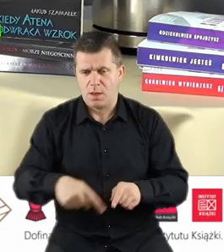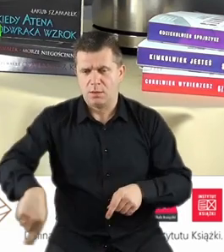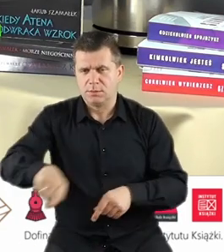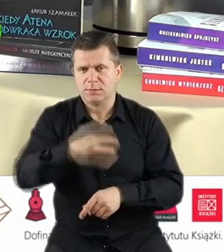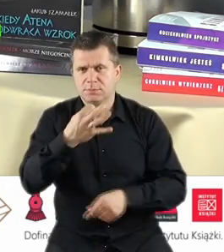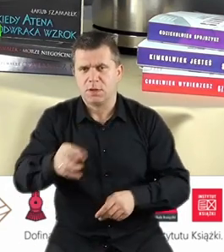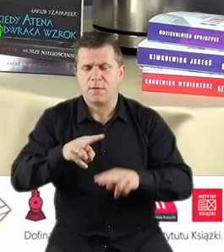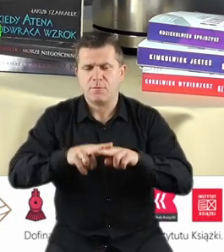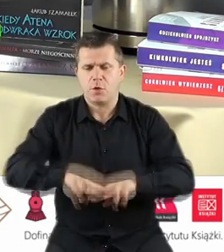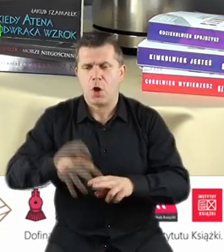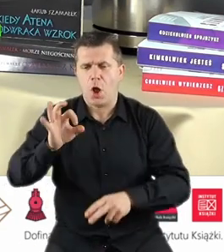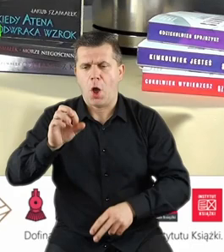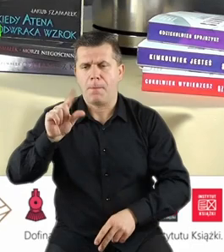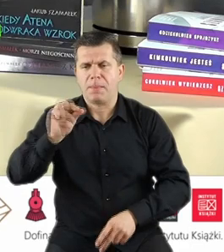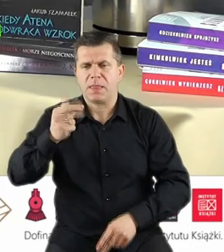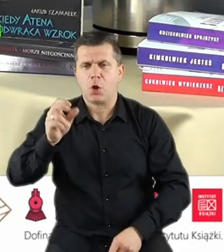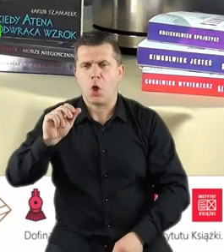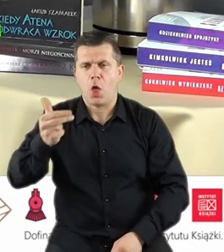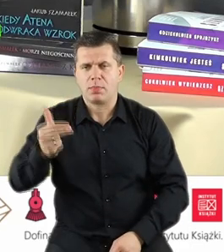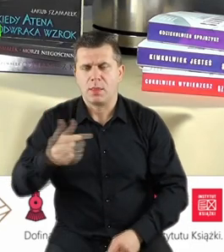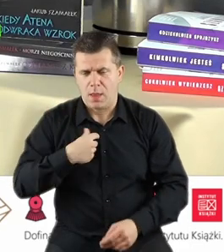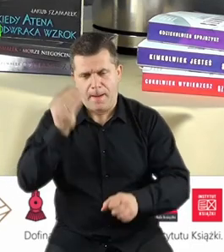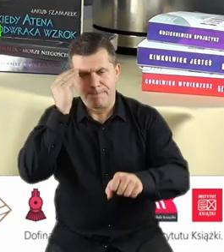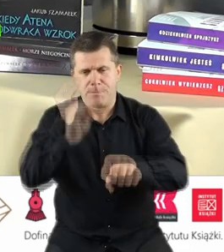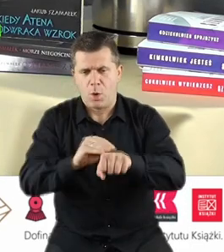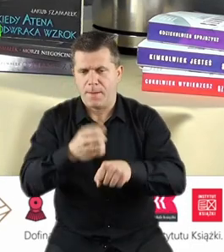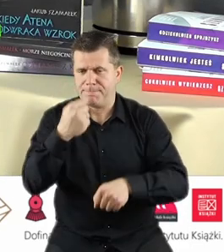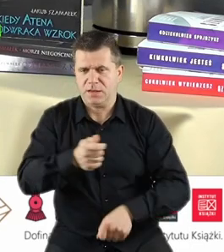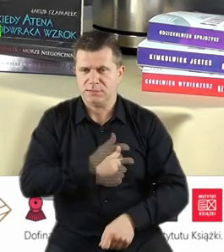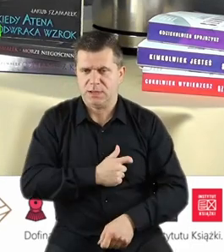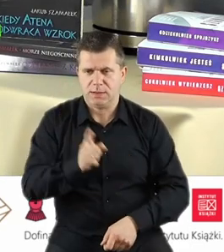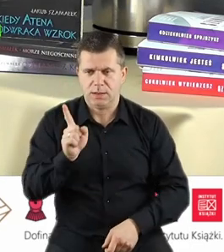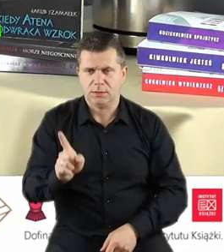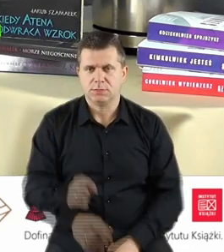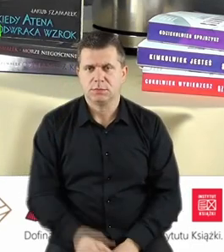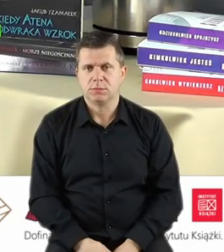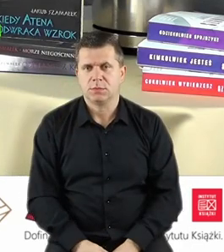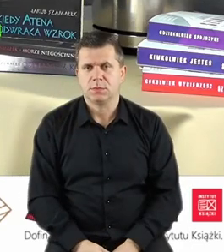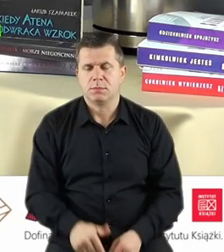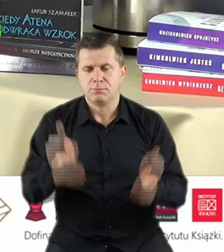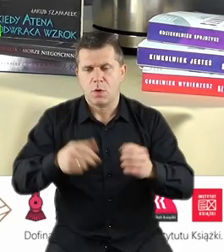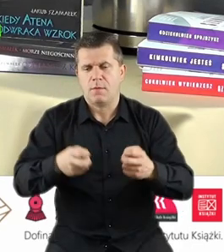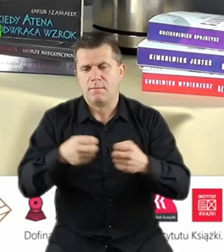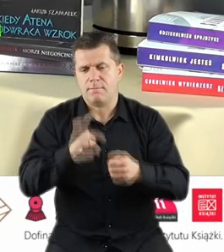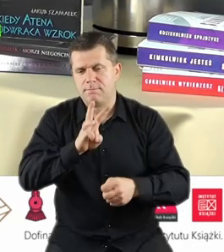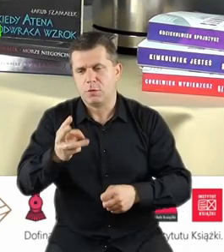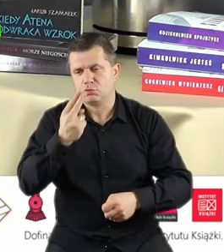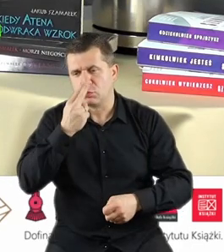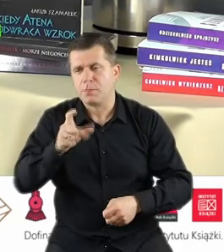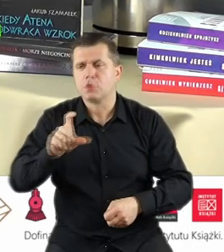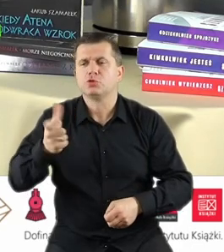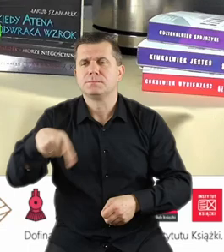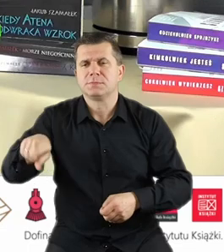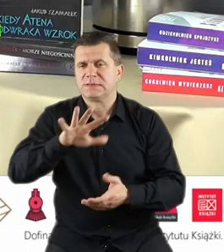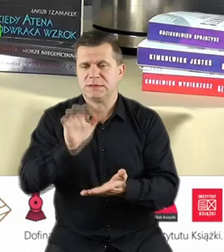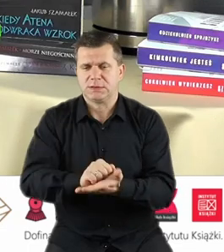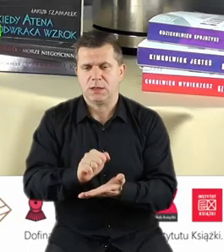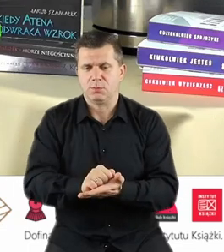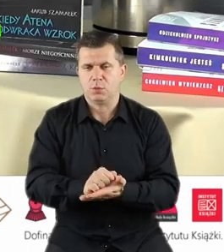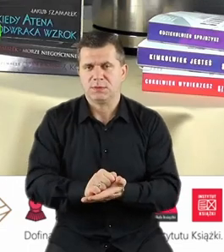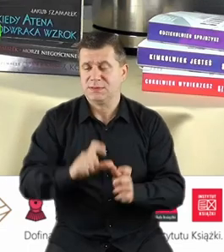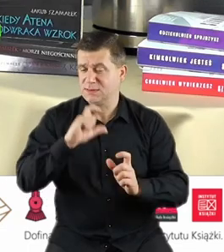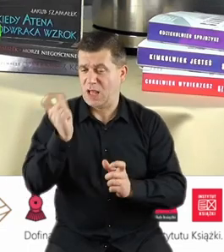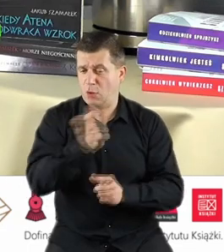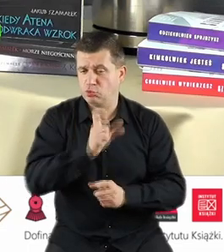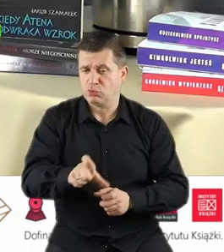Fundacja Panoptykon, którą polecam serdecznie Państwu, żeby wejść na ich stronę i zobaczyć, czym się zajmują. Natomiast jakby cały czas